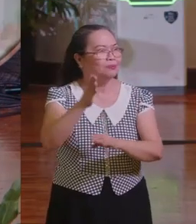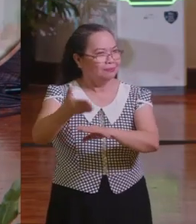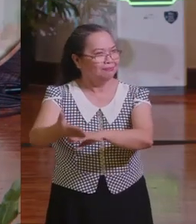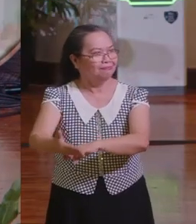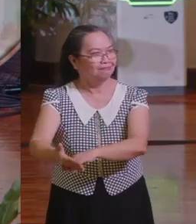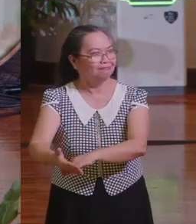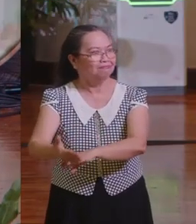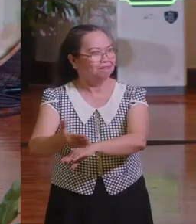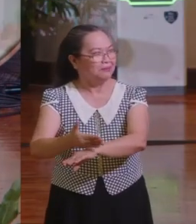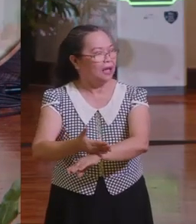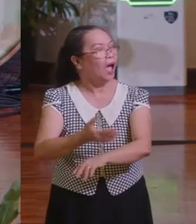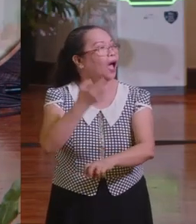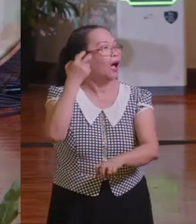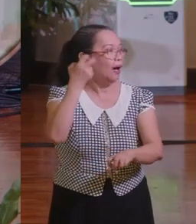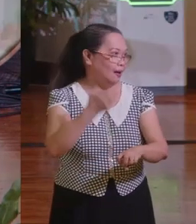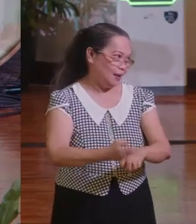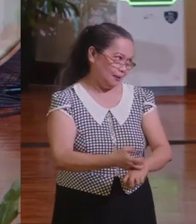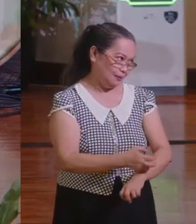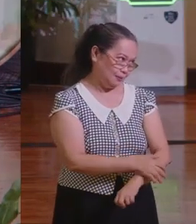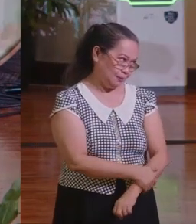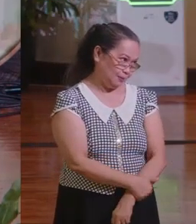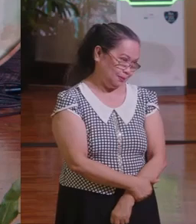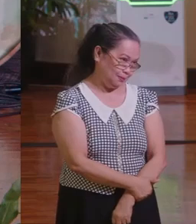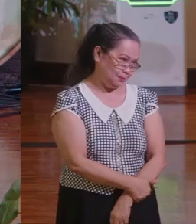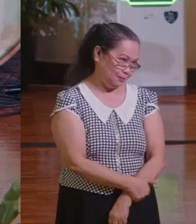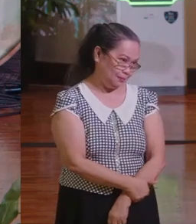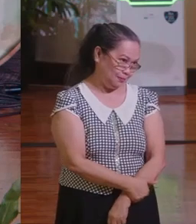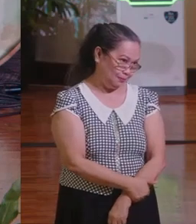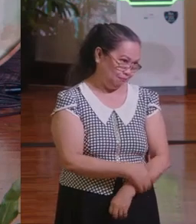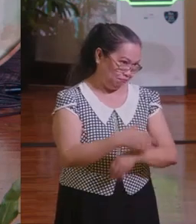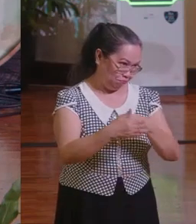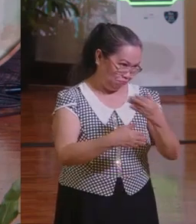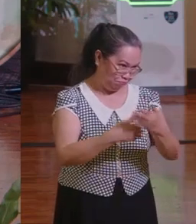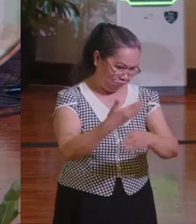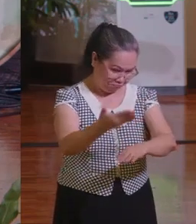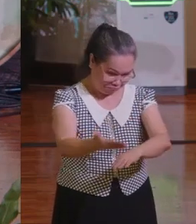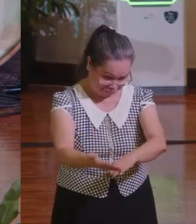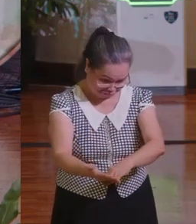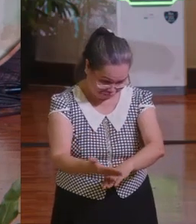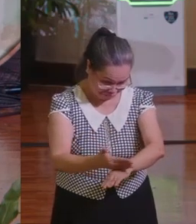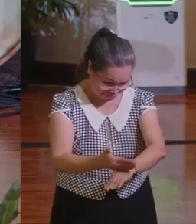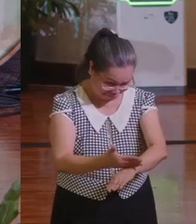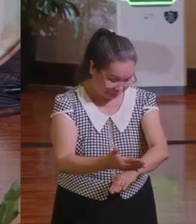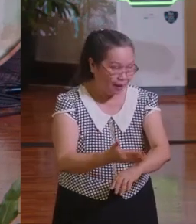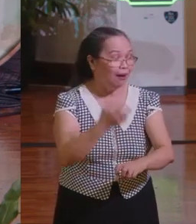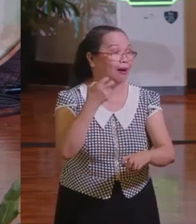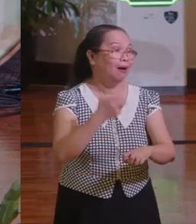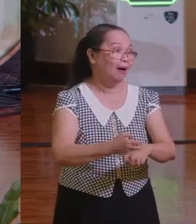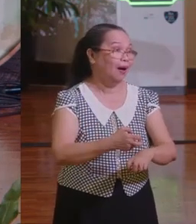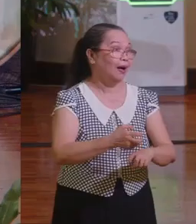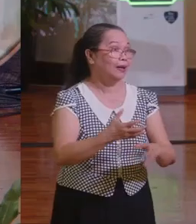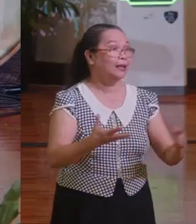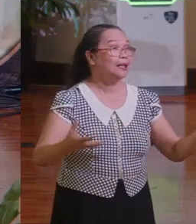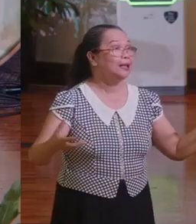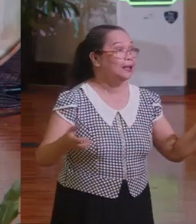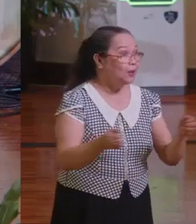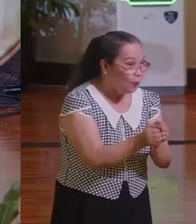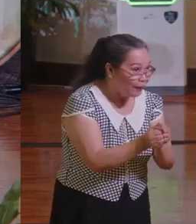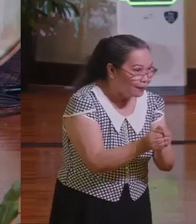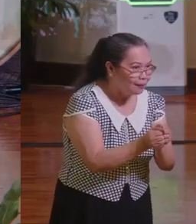prosesong yon. At involved po dun sa proseso na yon ang ating pagtutulungan sa isa't isa.